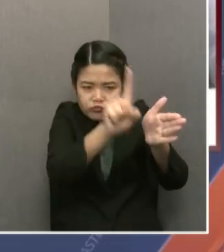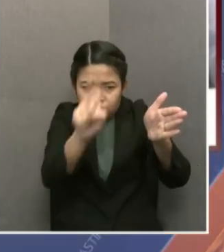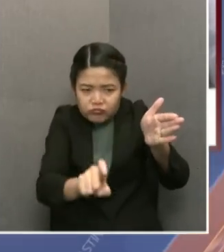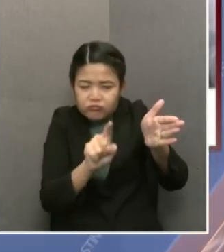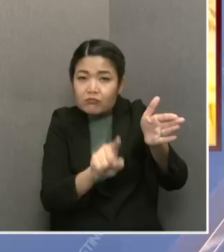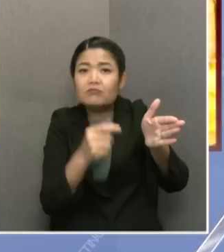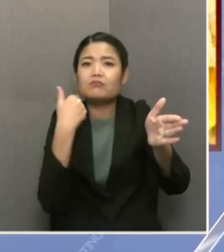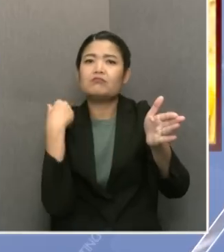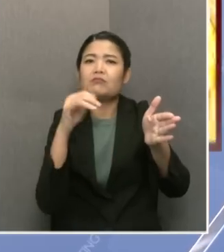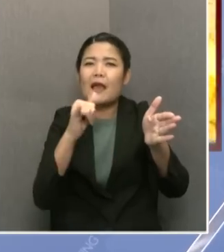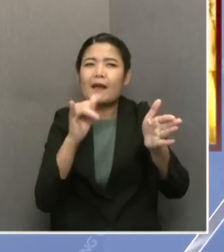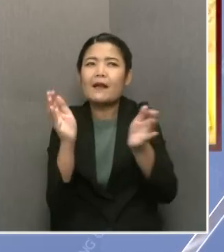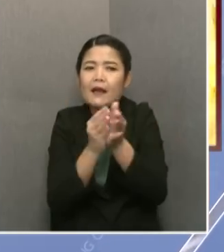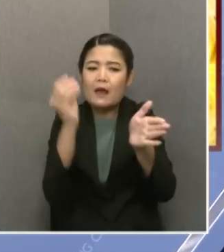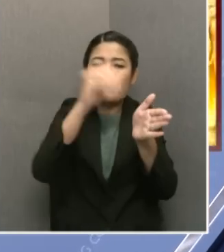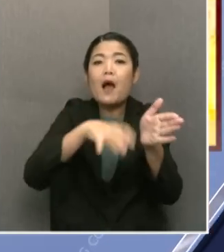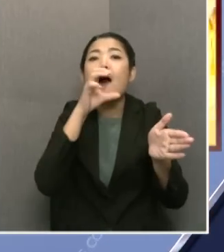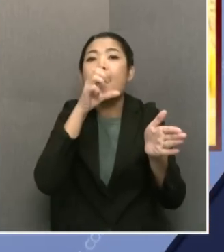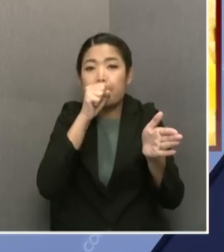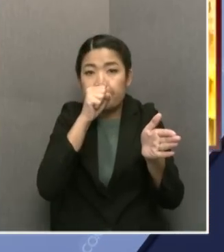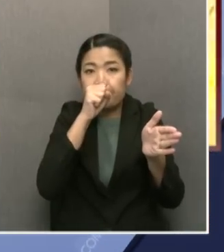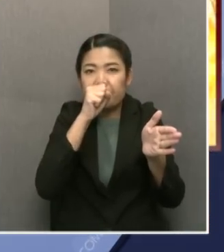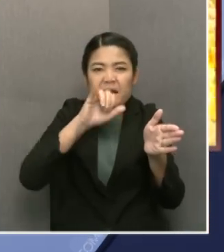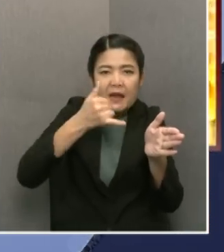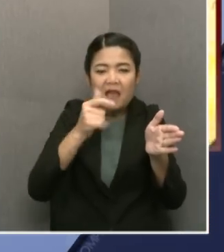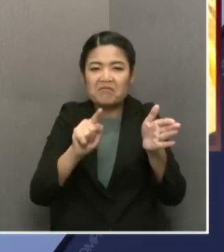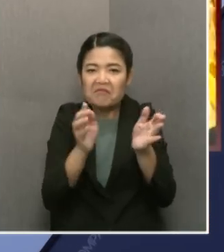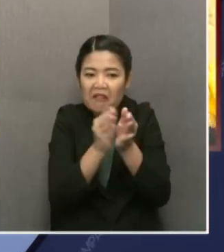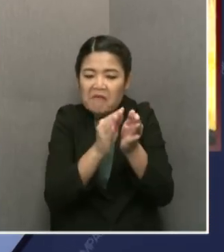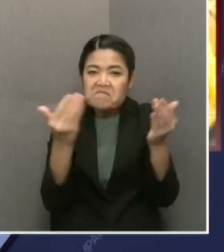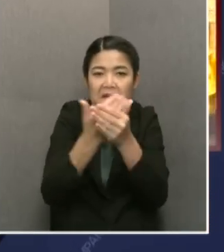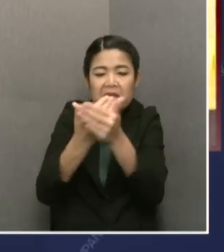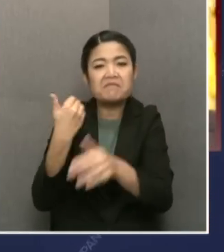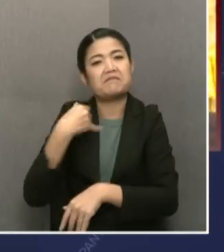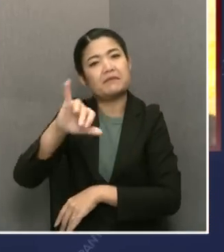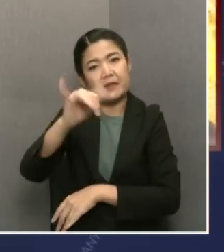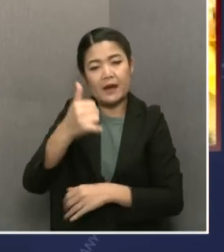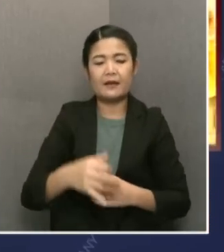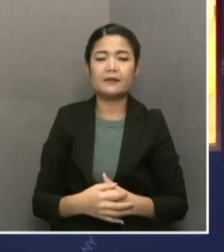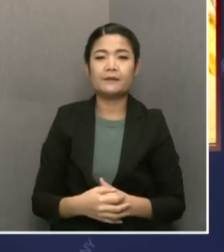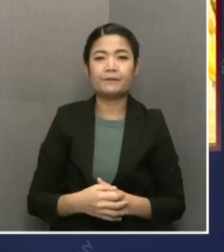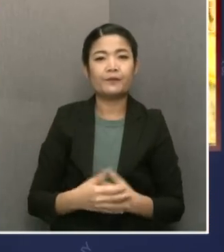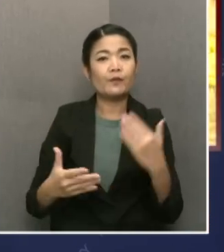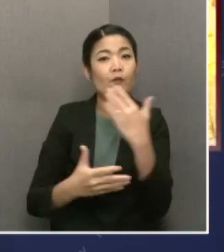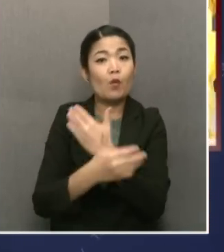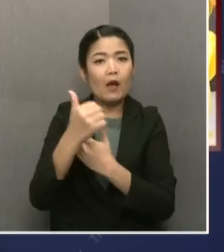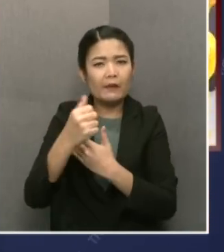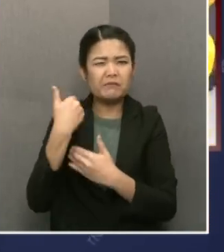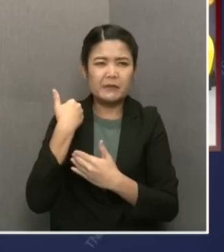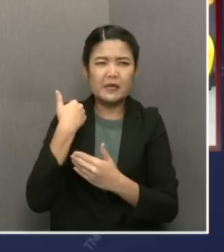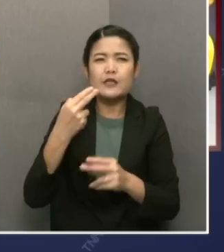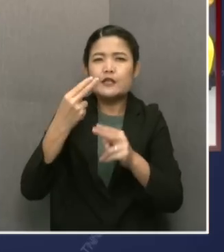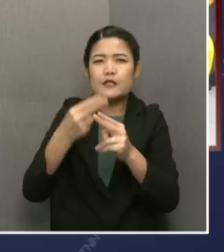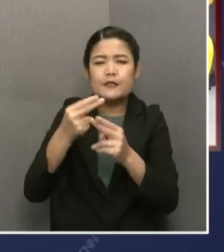มันเป็นการลงคะแนนโดยลับเพราะฉนั้นทุกอย่างมันพลิกได้หมดนะครับแลในขณะเดียวกันเนี่ยมันก็มีโอกาสที่จะเกิดการเสนอ